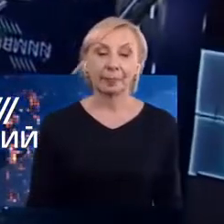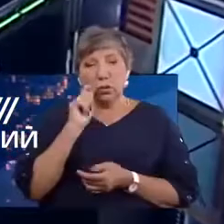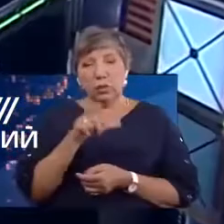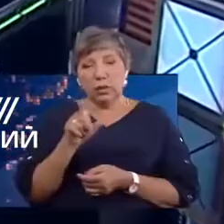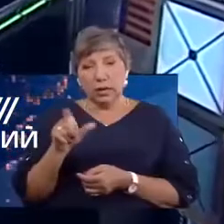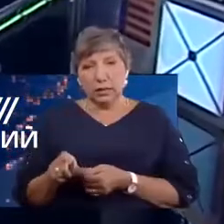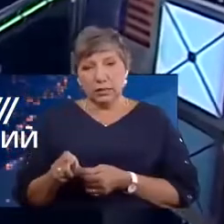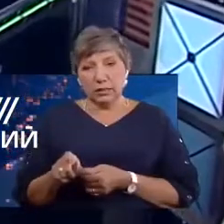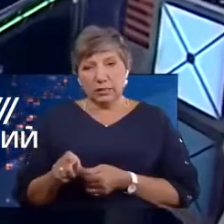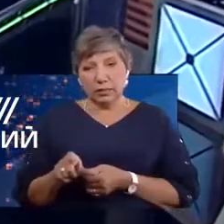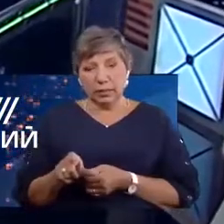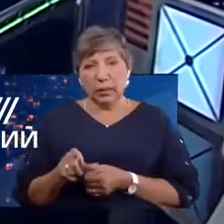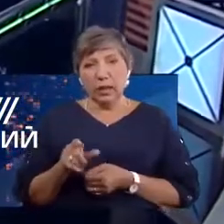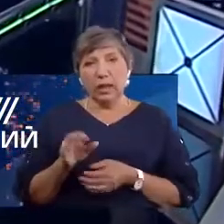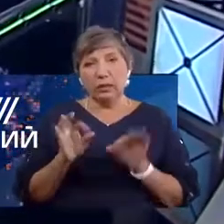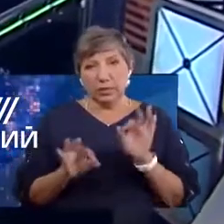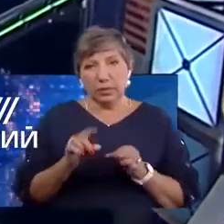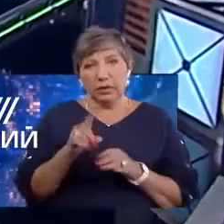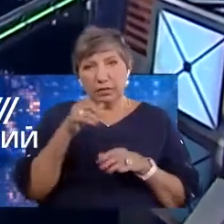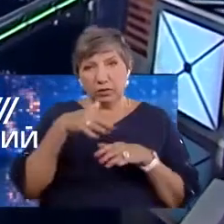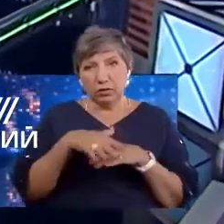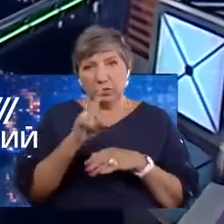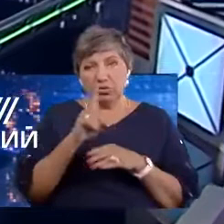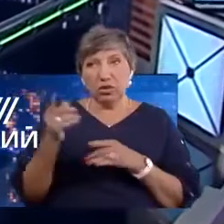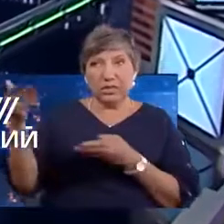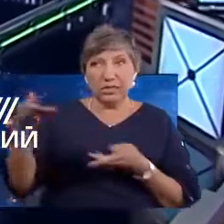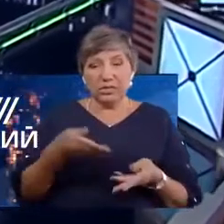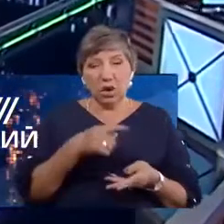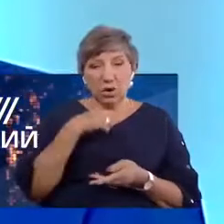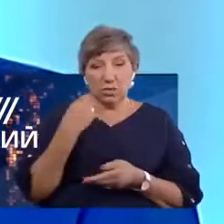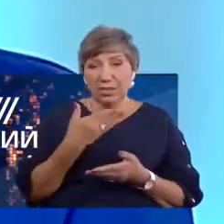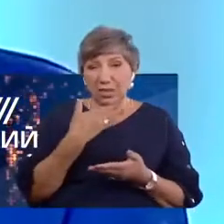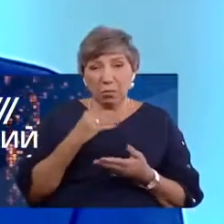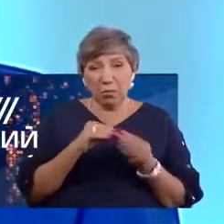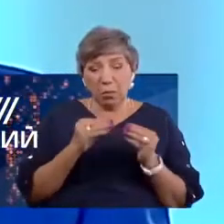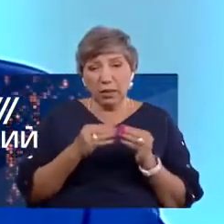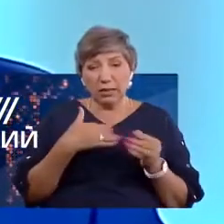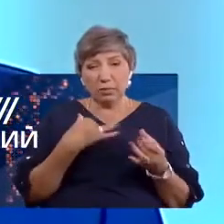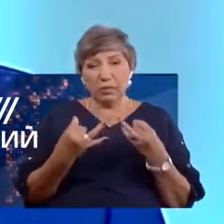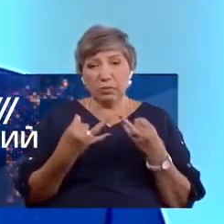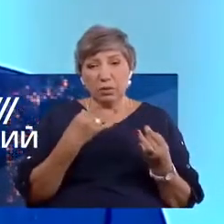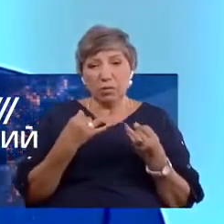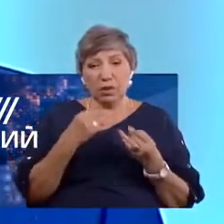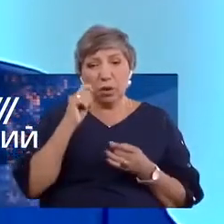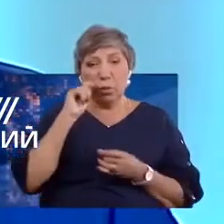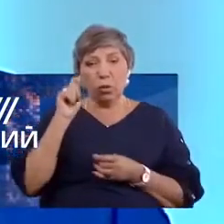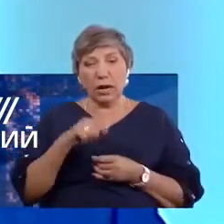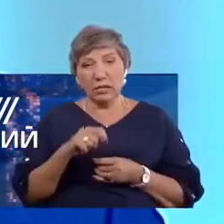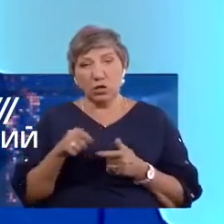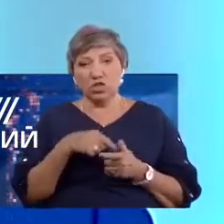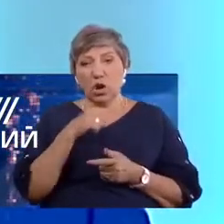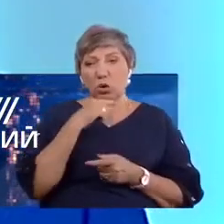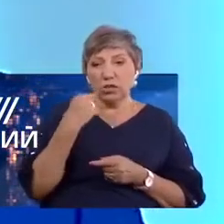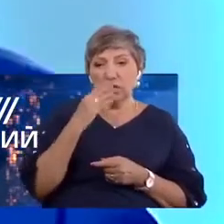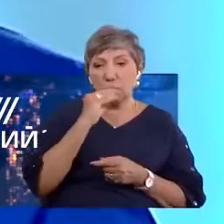економікою... Ви розумієте, що все йде з сторони Росії. Нема проблеми нам спілкування українською чи російською